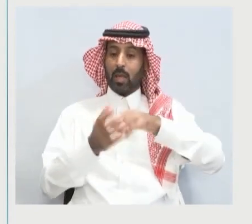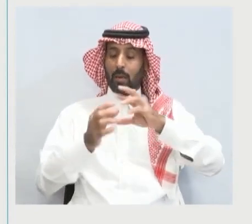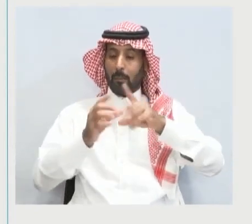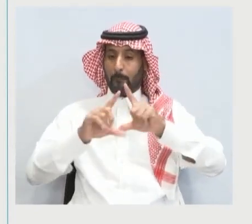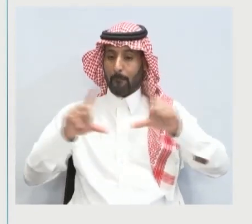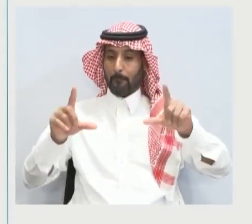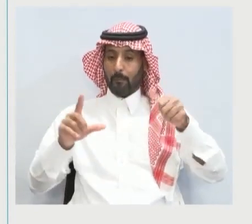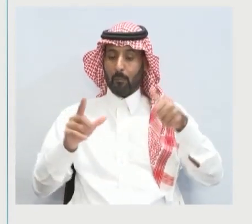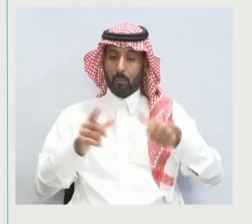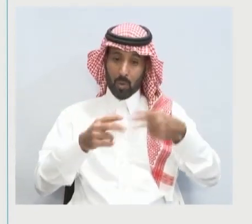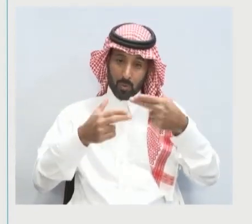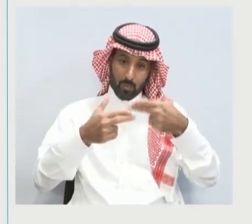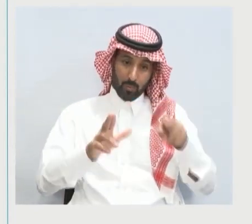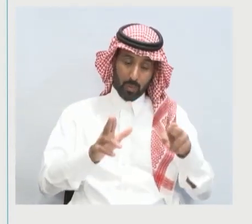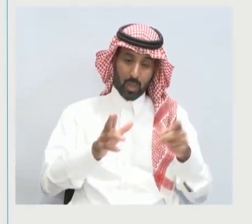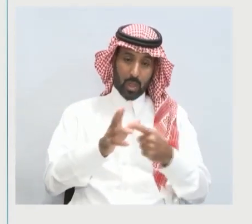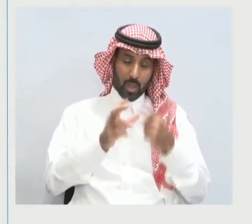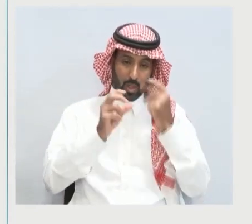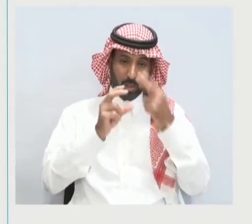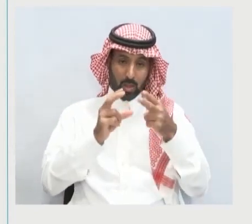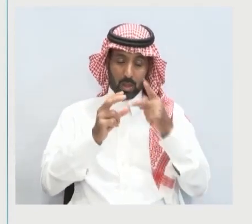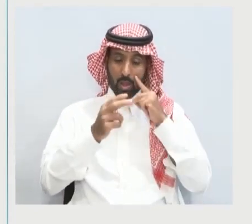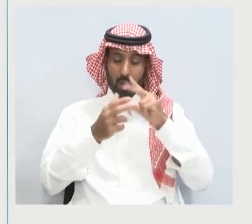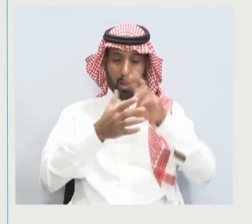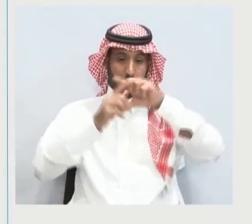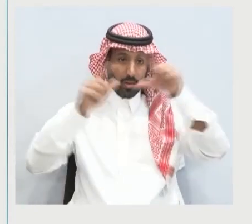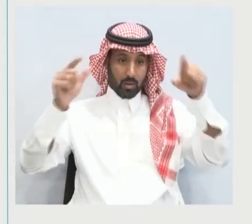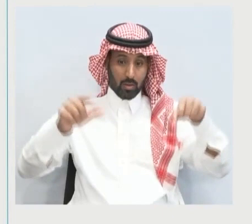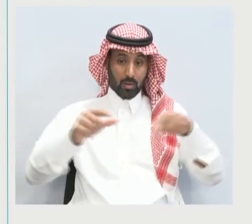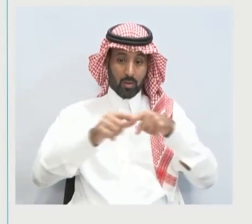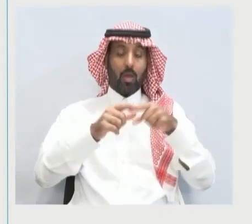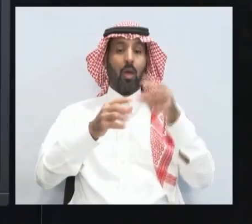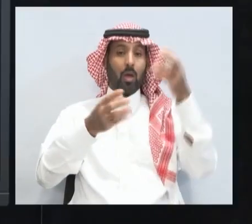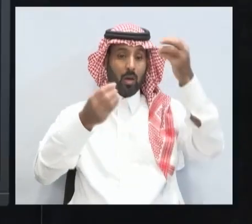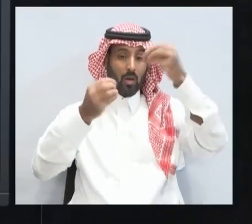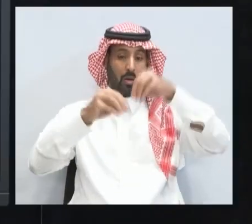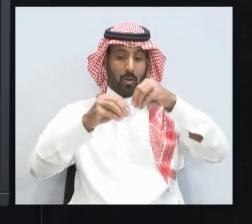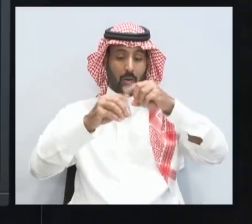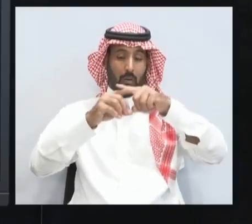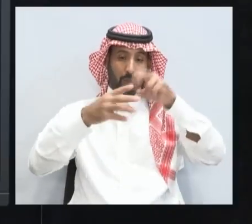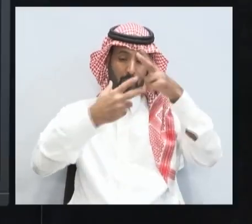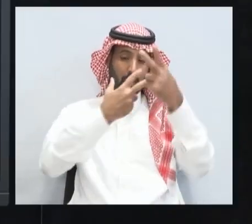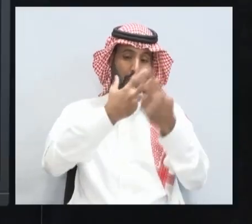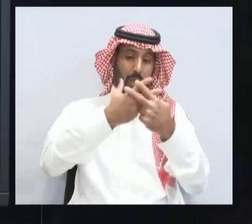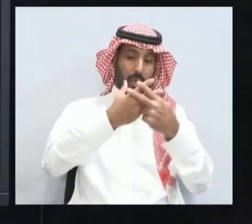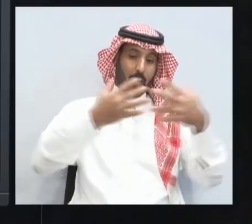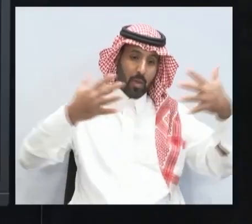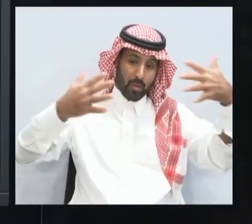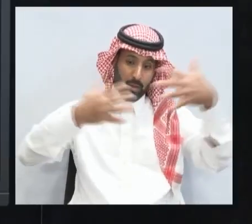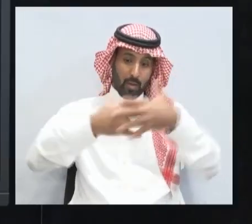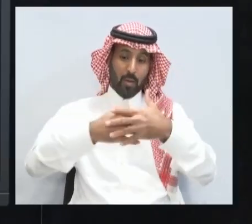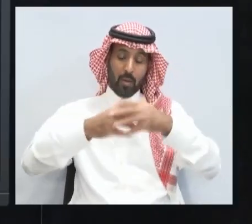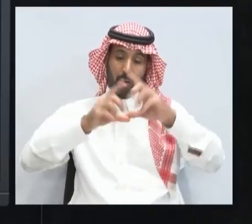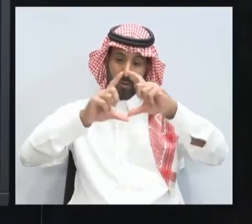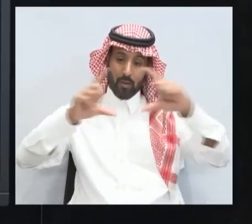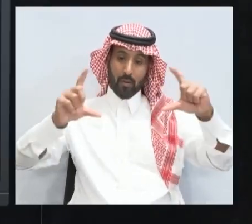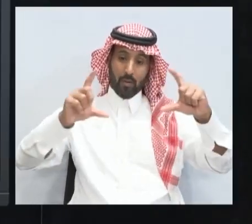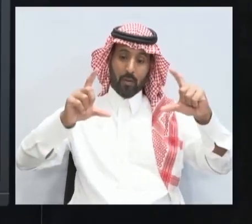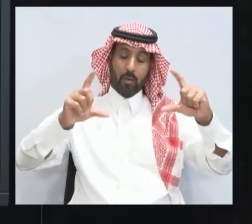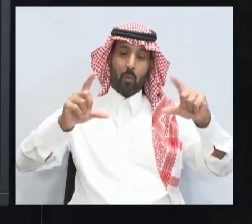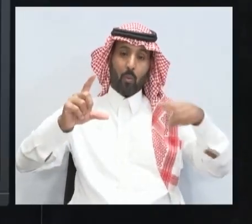ثم نضغط على موافق البيانات التي او الخلايا التي تم دمجها ستصبح